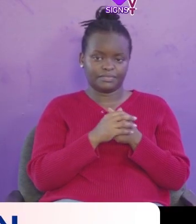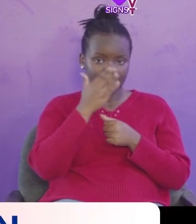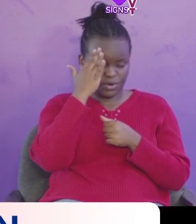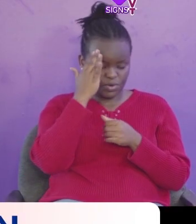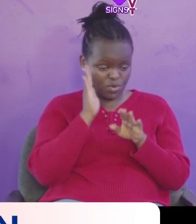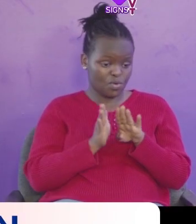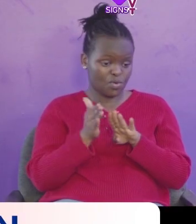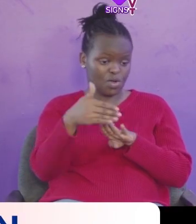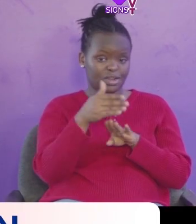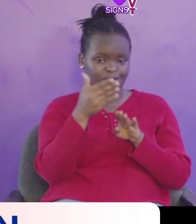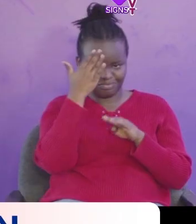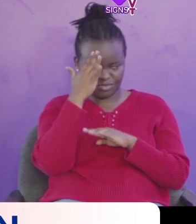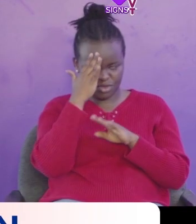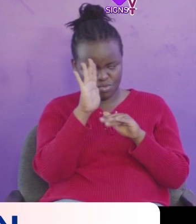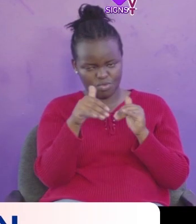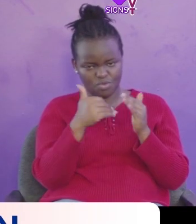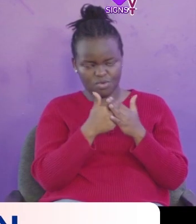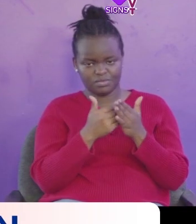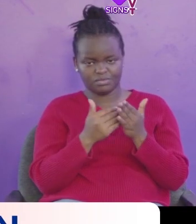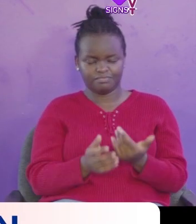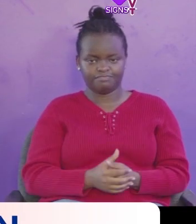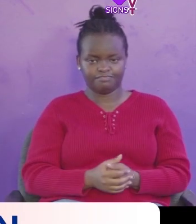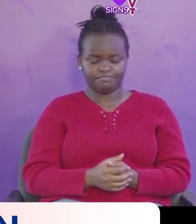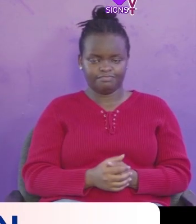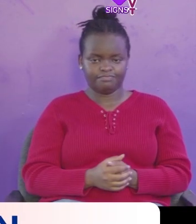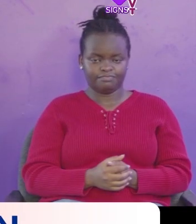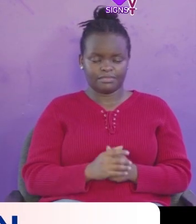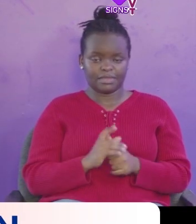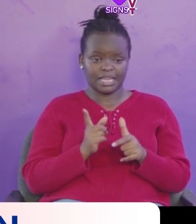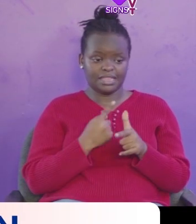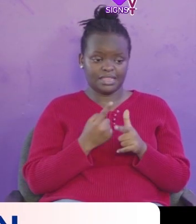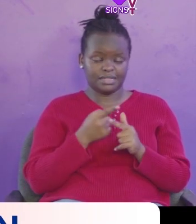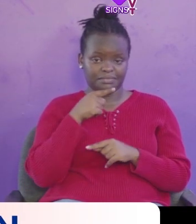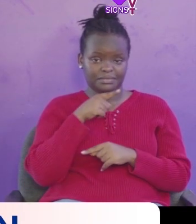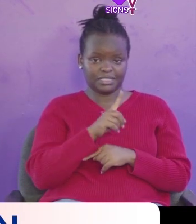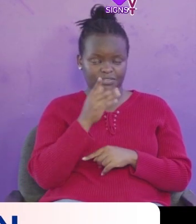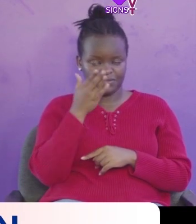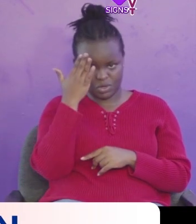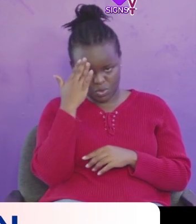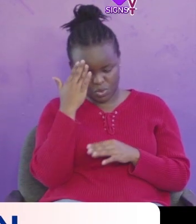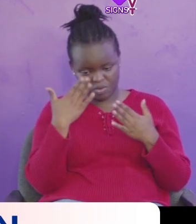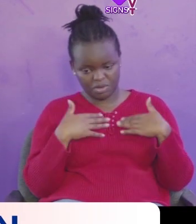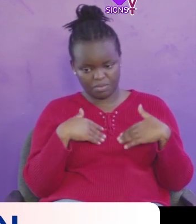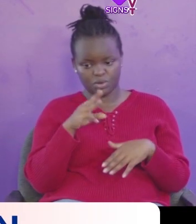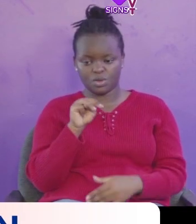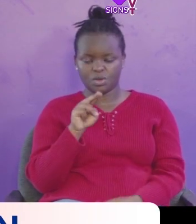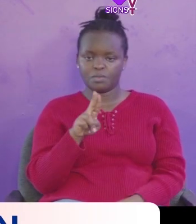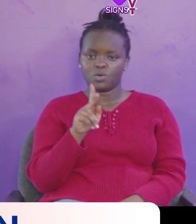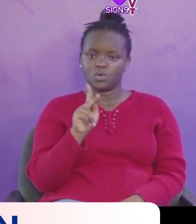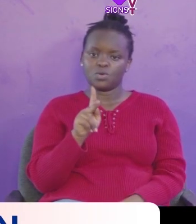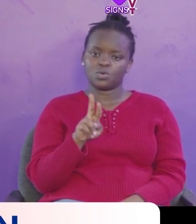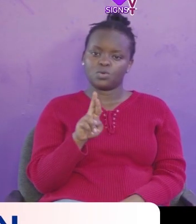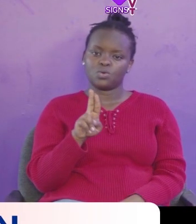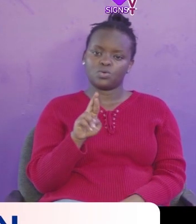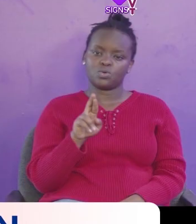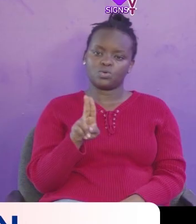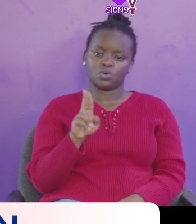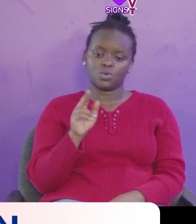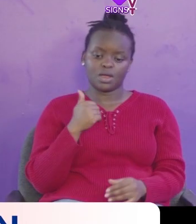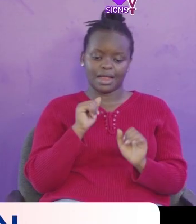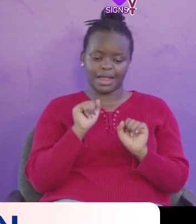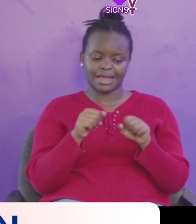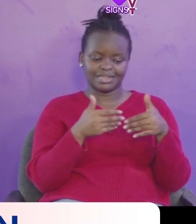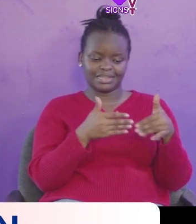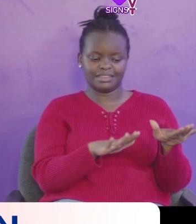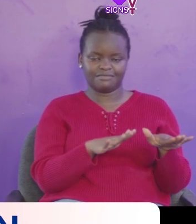kona. Wanajua kona za constituency. Na tena hao wenyewe wanajua, watu wa Mukuru wanajua wanaweza acha barabara hapa.